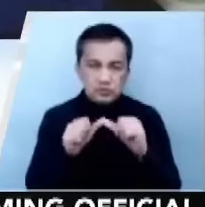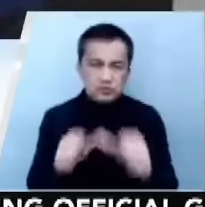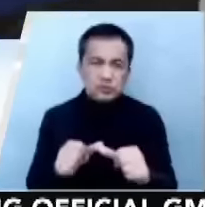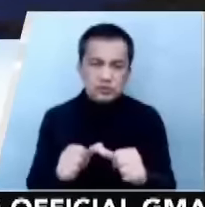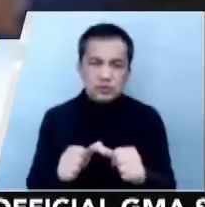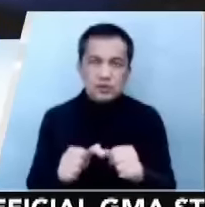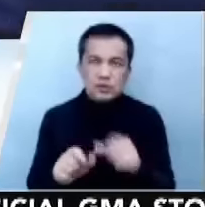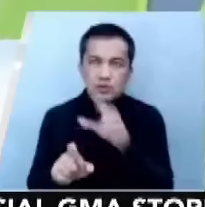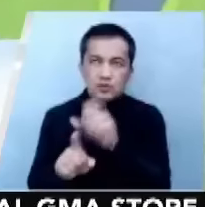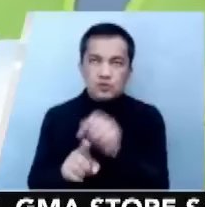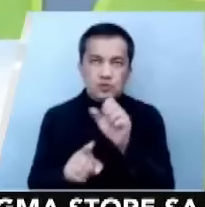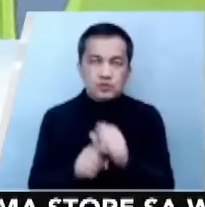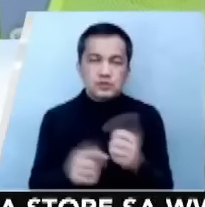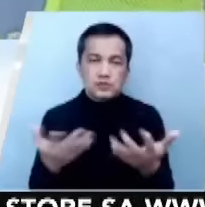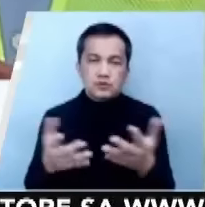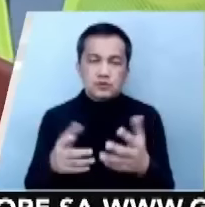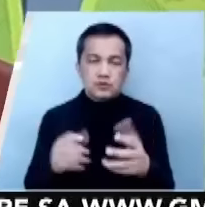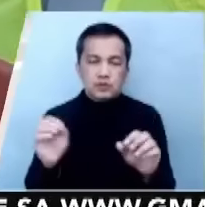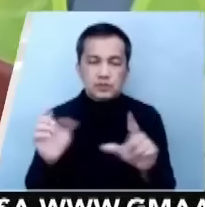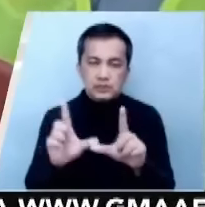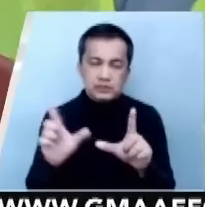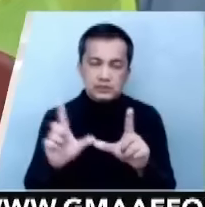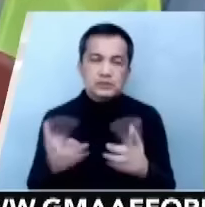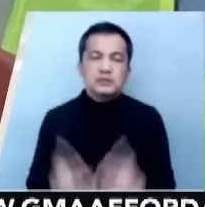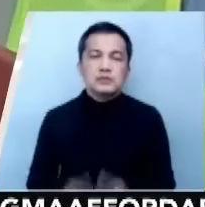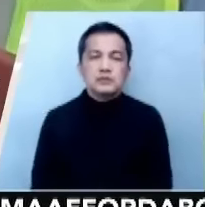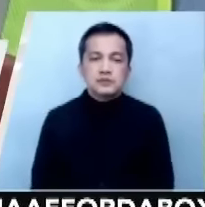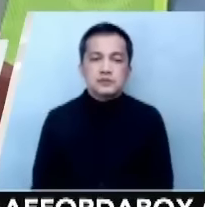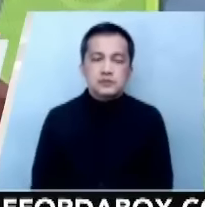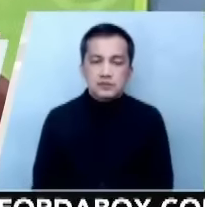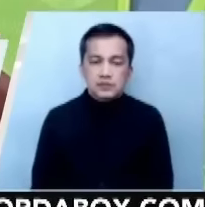walang prangkisa. Magsisimula na rin kaming mag-track down ng mga